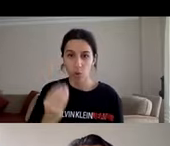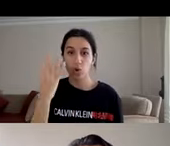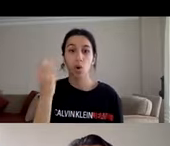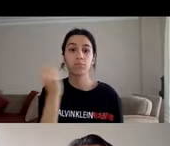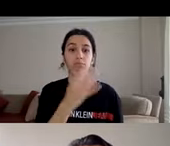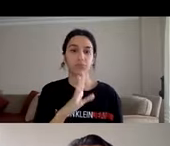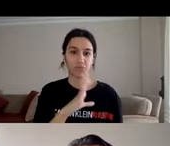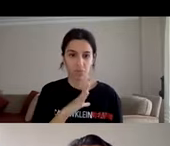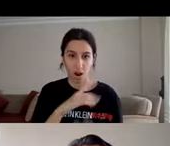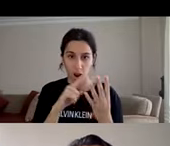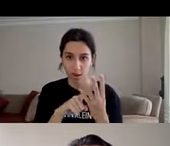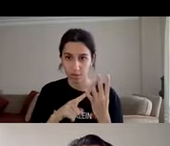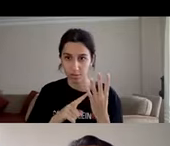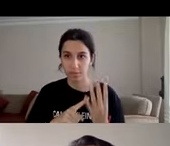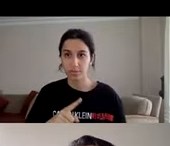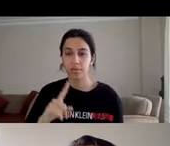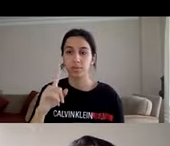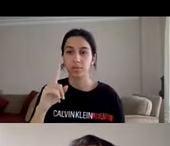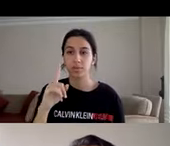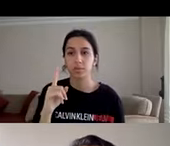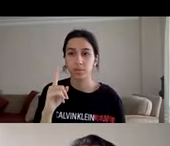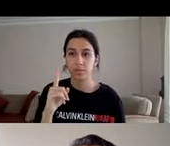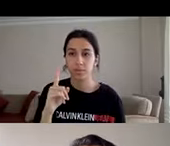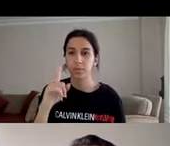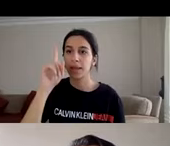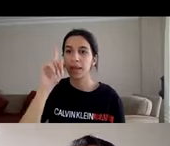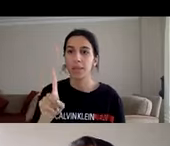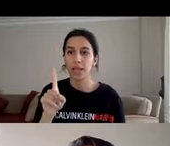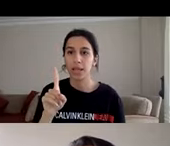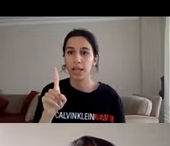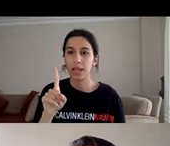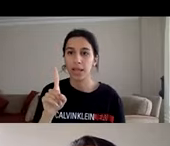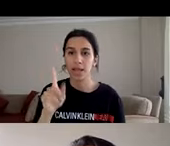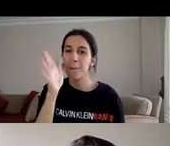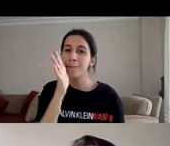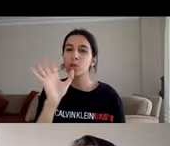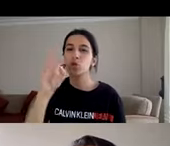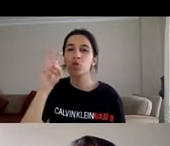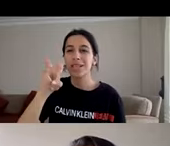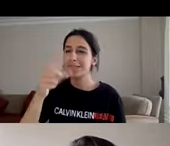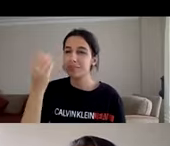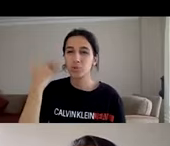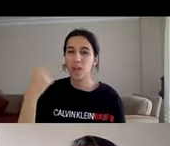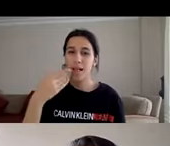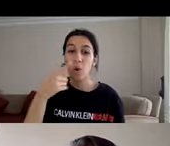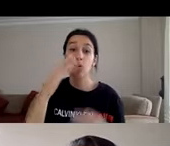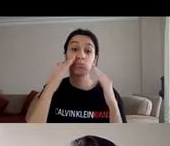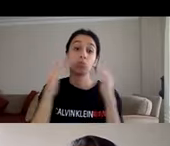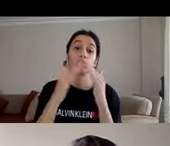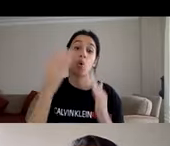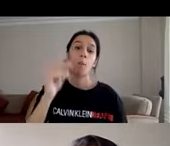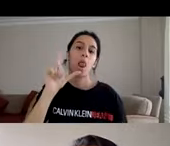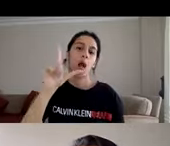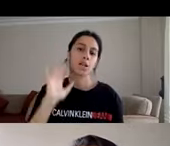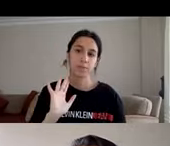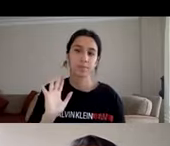var. Bir, 4 temel prensipten bir tanesi Section 508'e uyumlu olması, erişilebilir olması. Yani